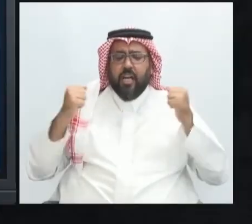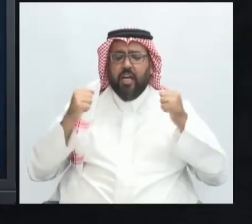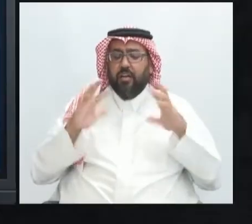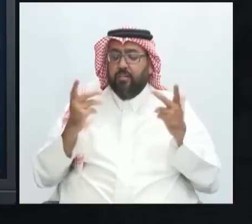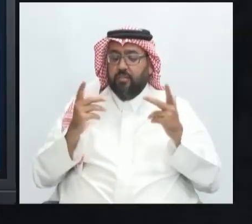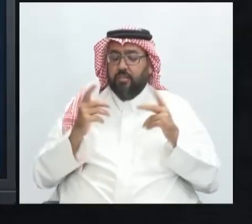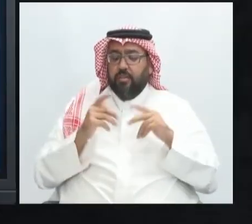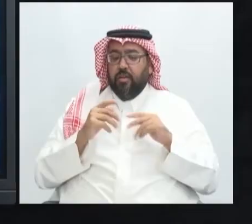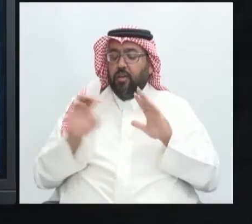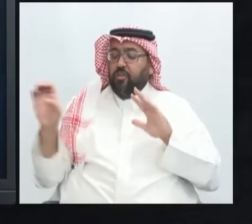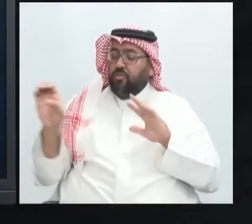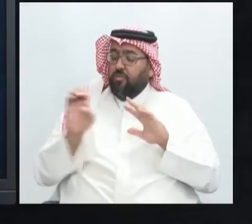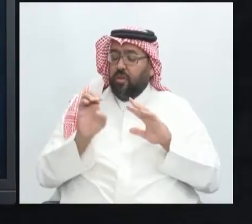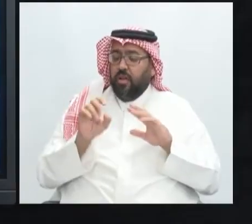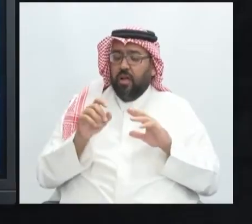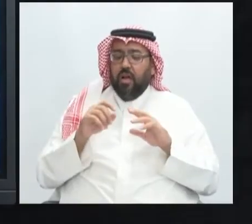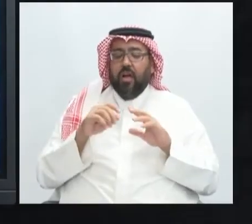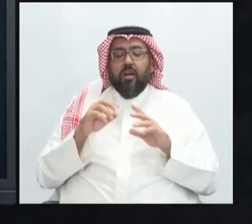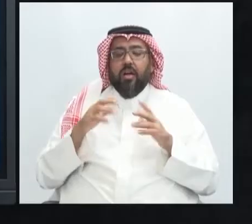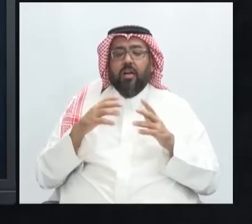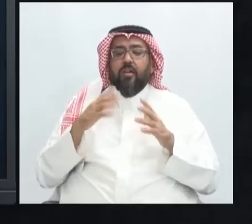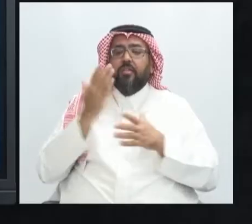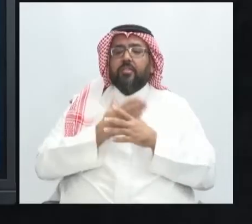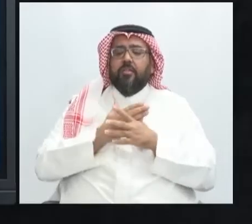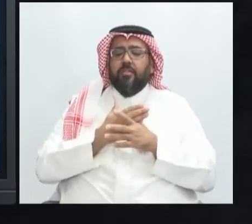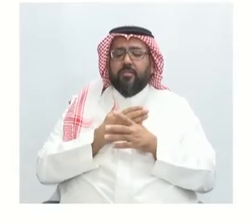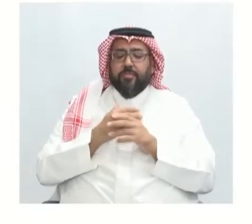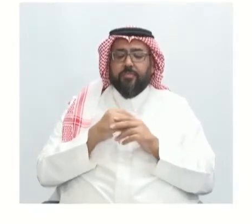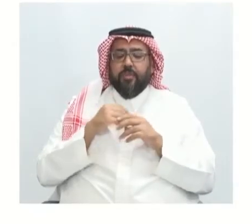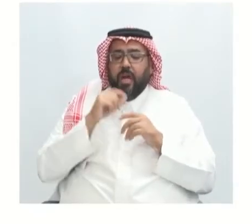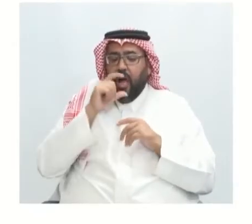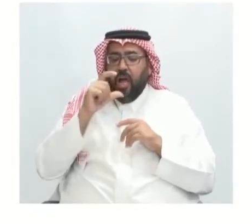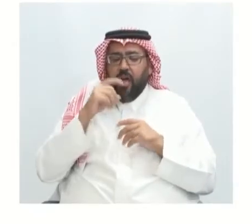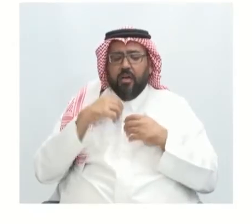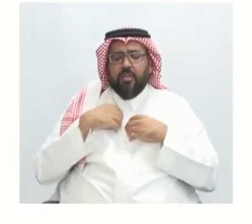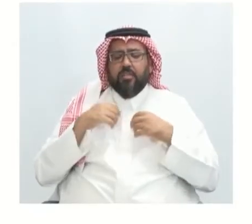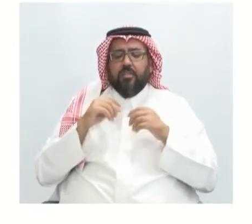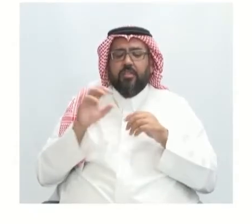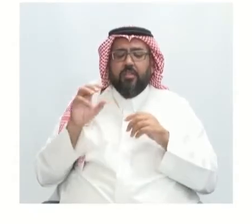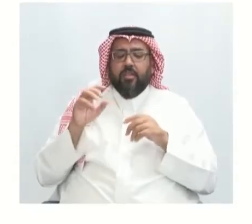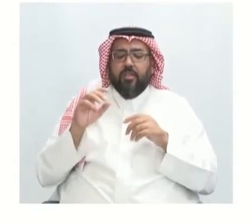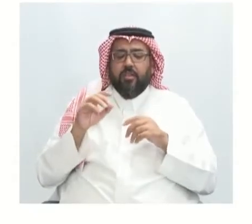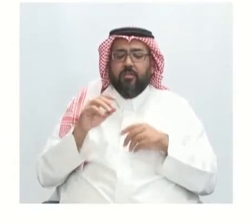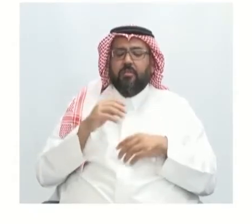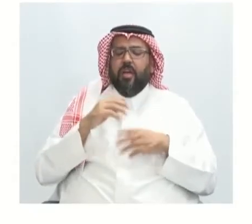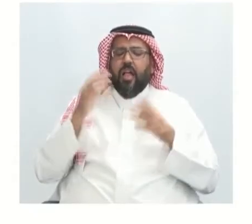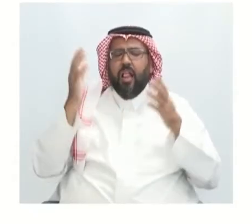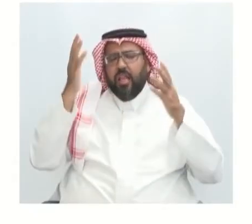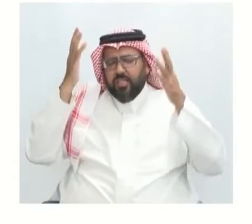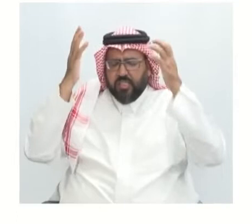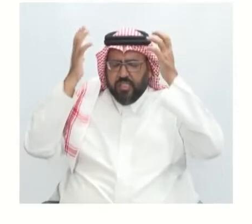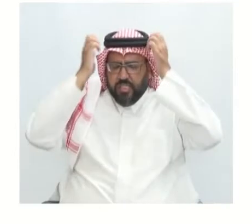باي جمله في التعريف ممتاز بارك الله فيكم ابنائي وبناتي متعلق